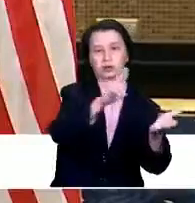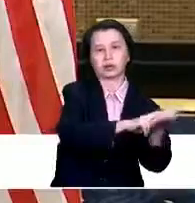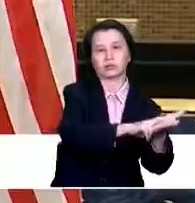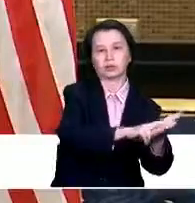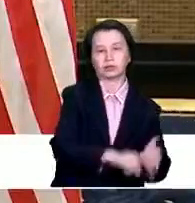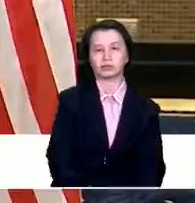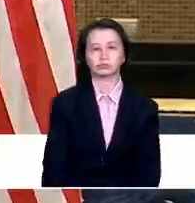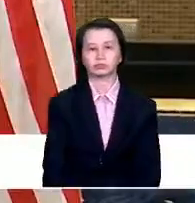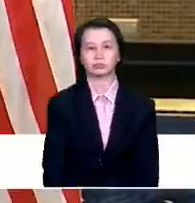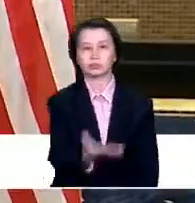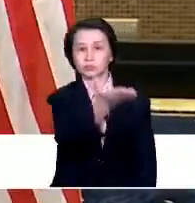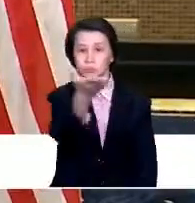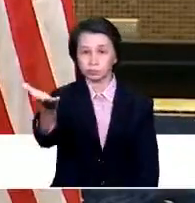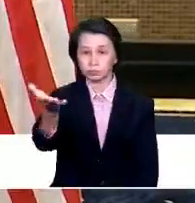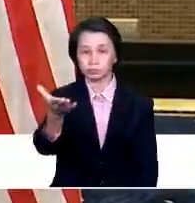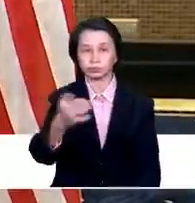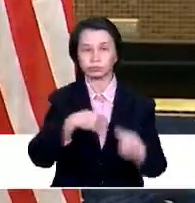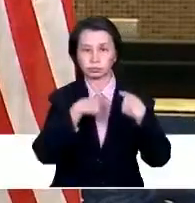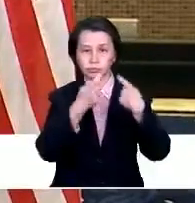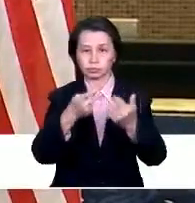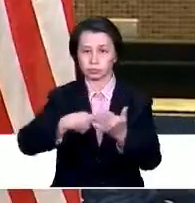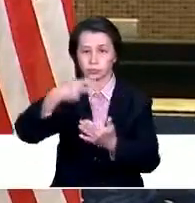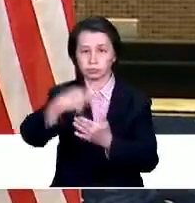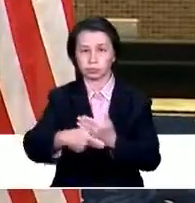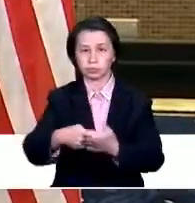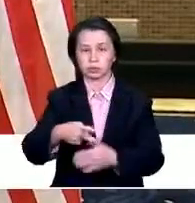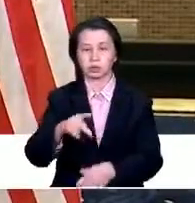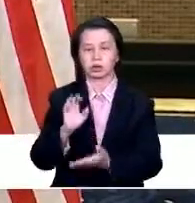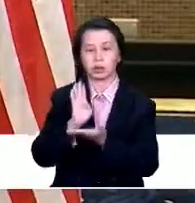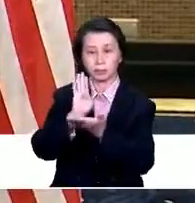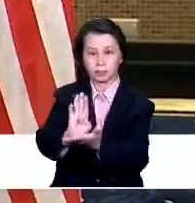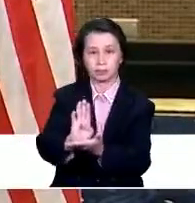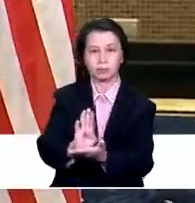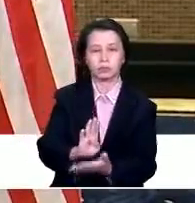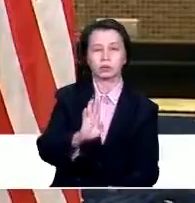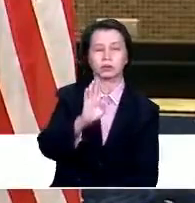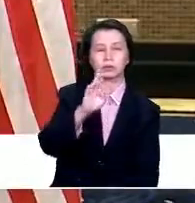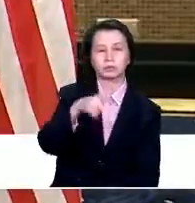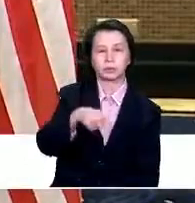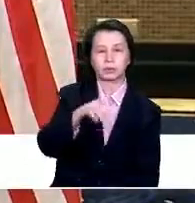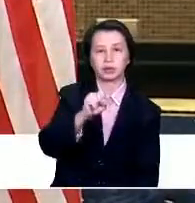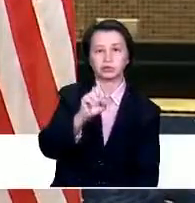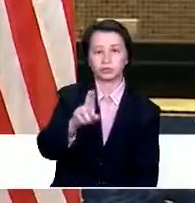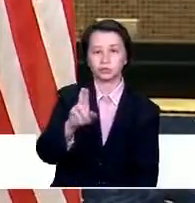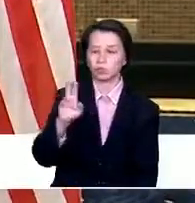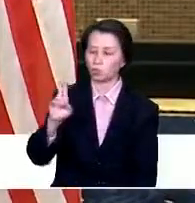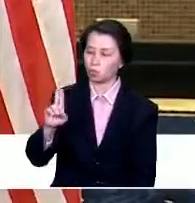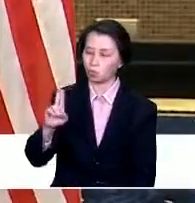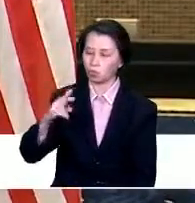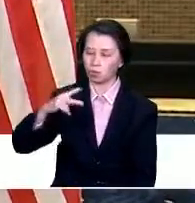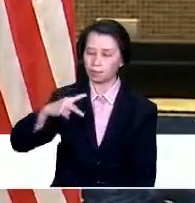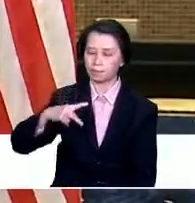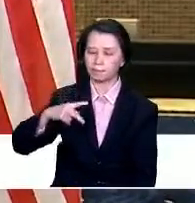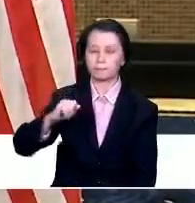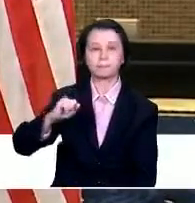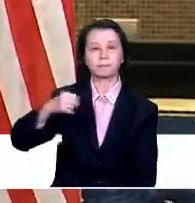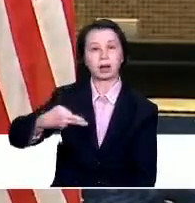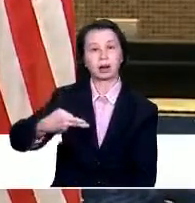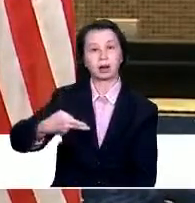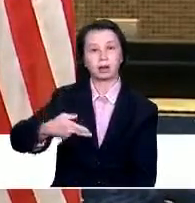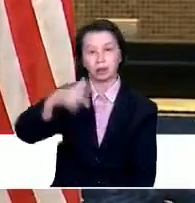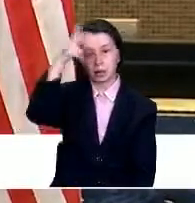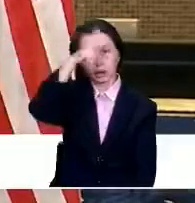a short Stories sejak program subsidi upah atau PSC diperkenalkan ke Jalan telepon